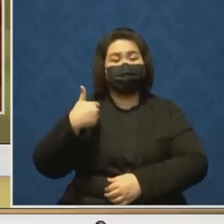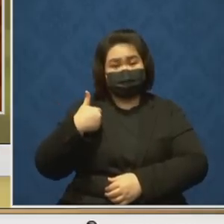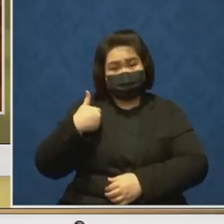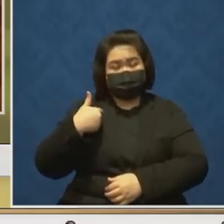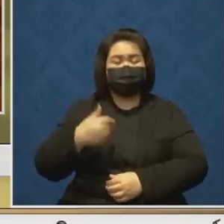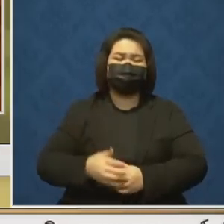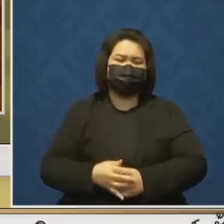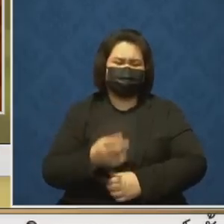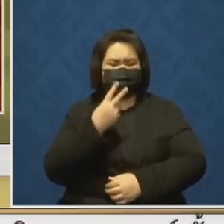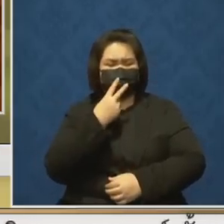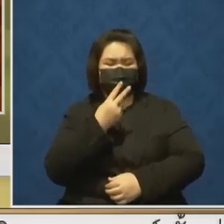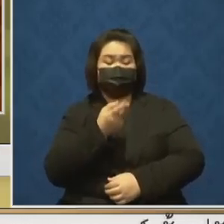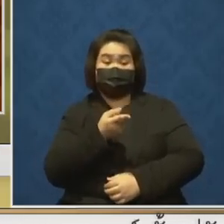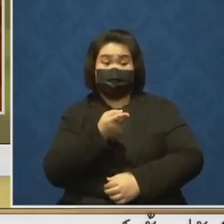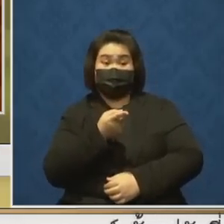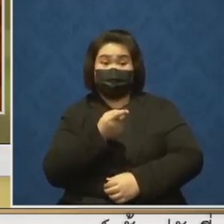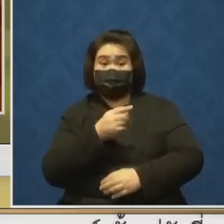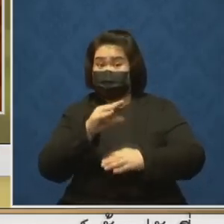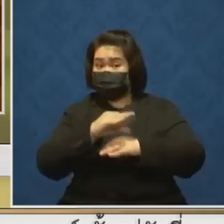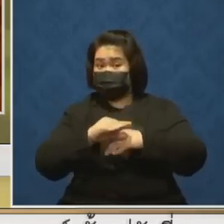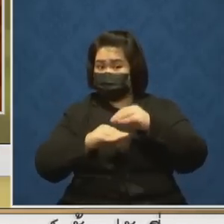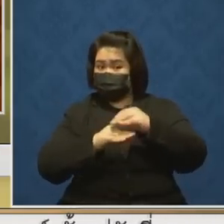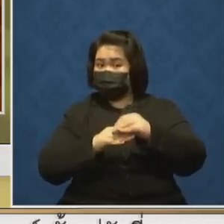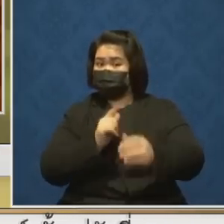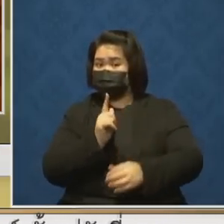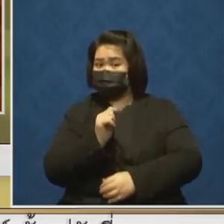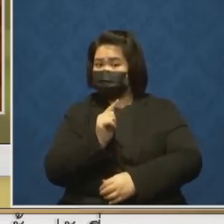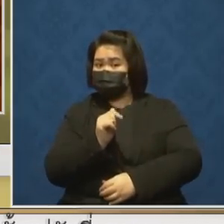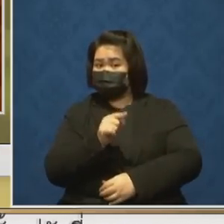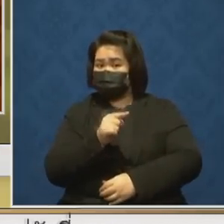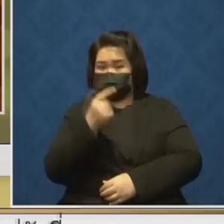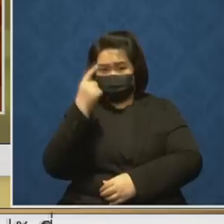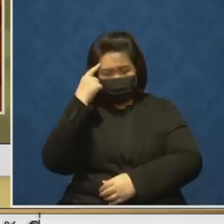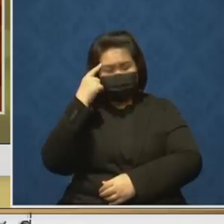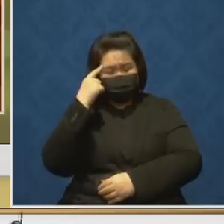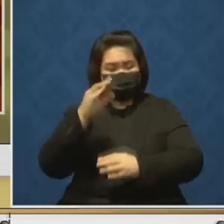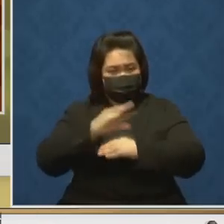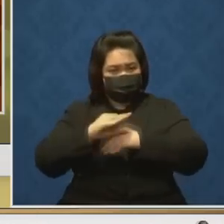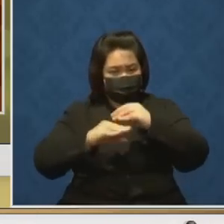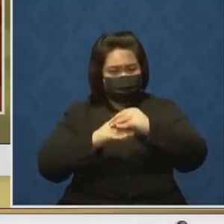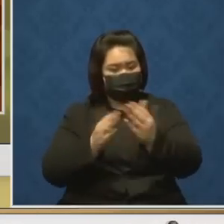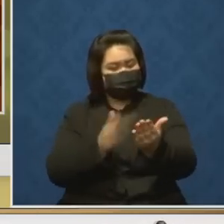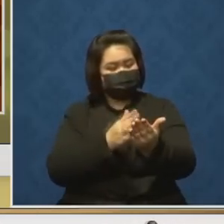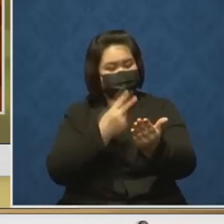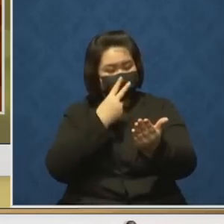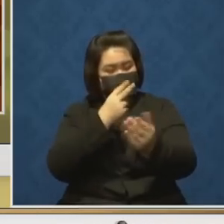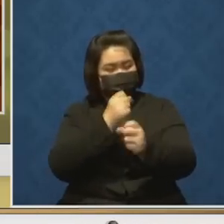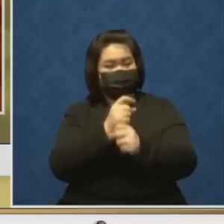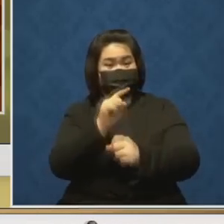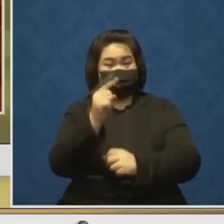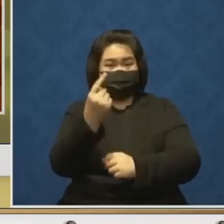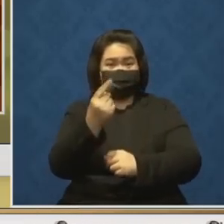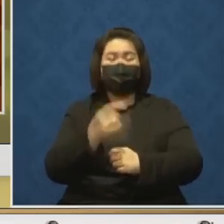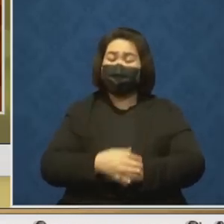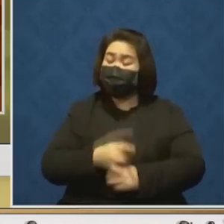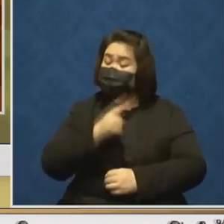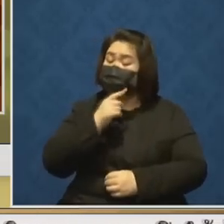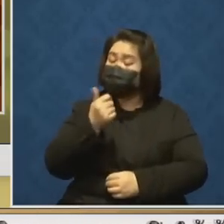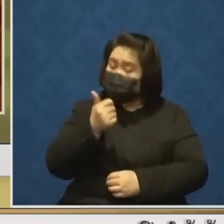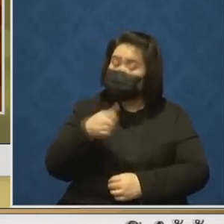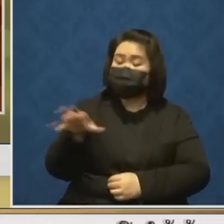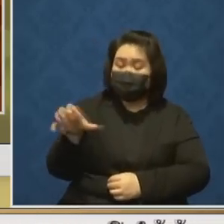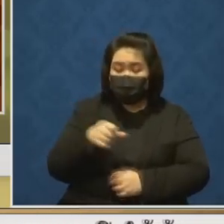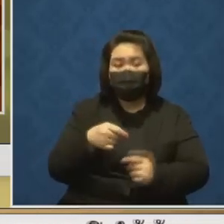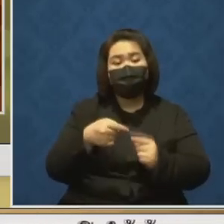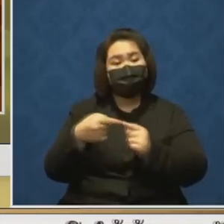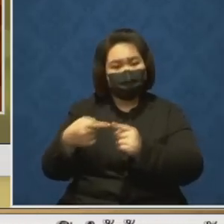มาคงเห็นวาโครงการของในเก demonเข้าWhoaกเอามาปัดฟุนทำให่ไม่วากันค่ะอะไรที่เหนวาดีเอามาทําต่